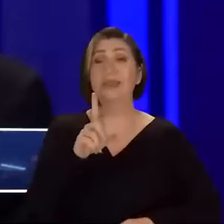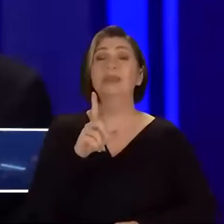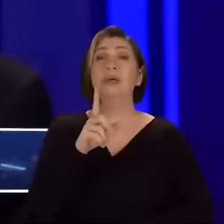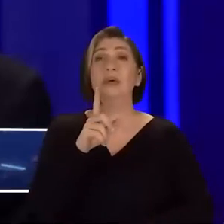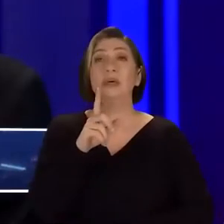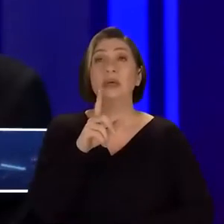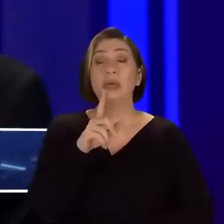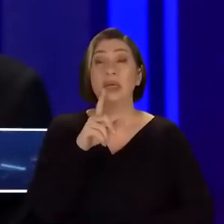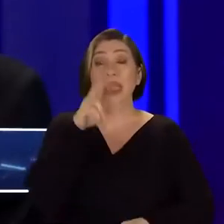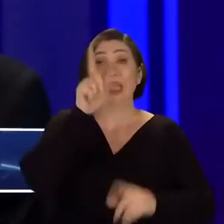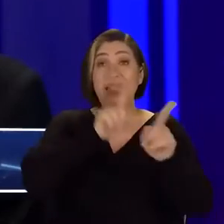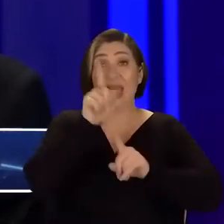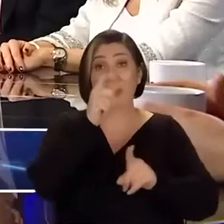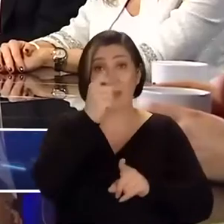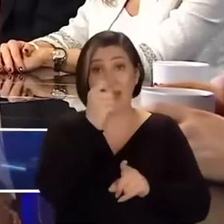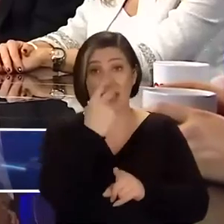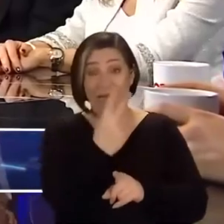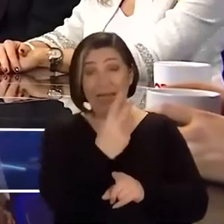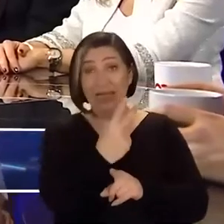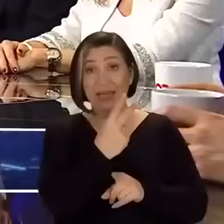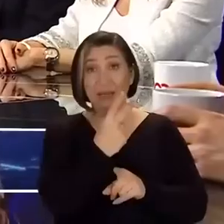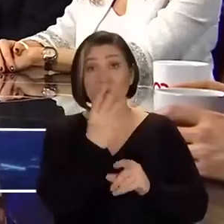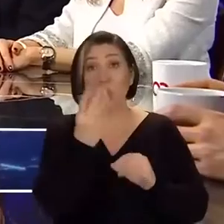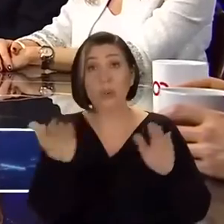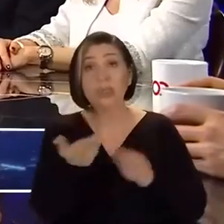gerekirken, hatta kripto paralar hakkında çok daha